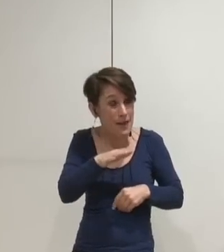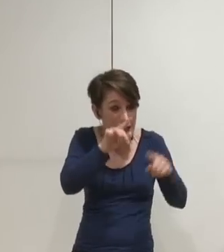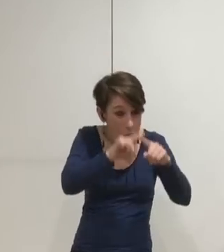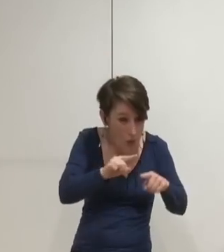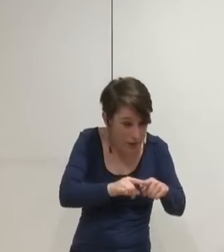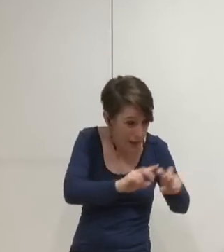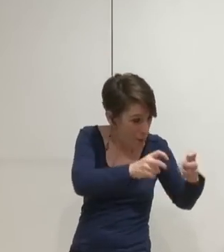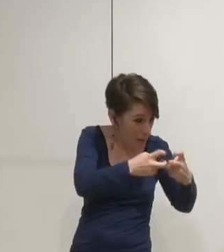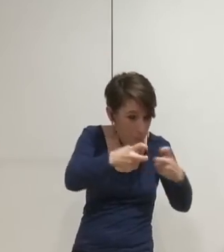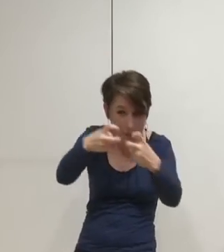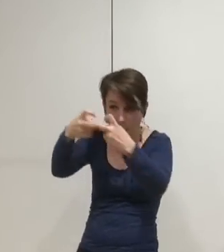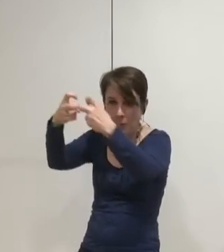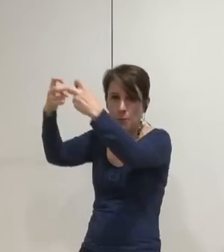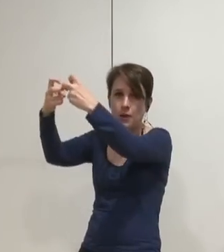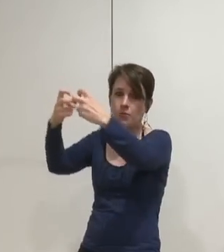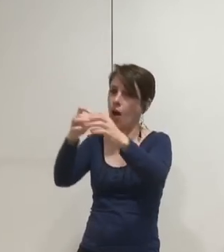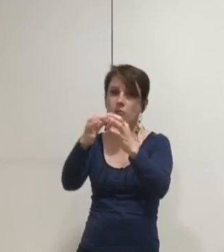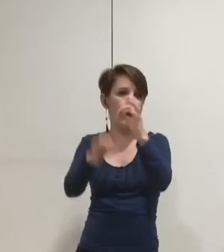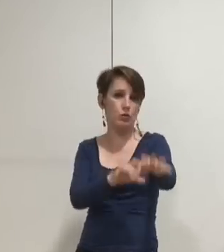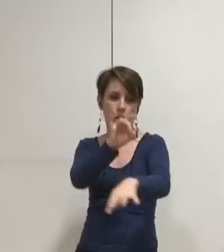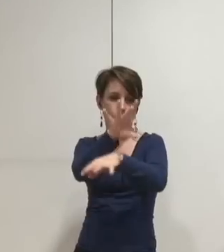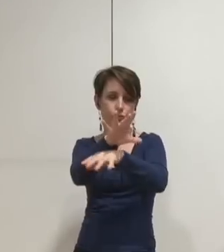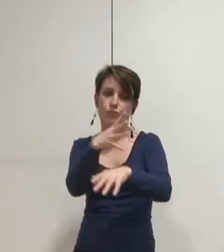font que nous ne pourrons pas approuver cette